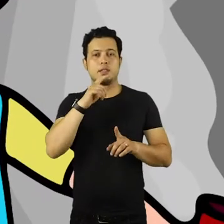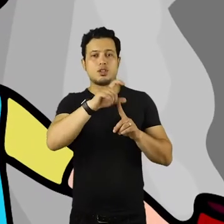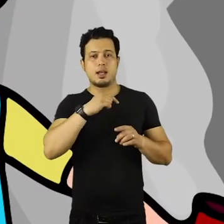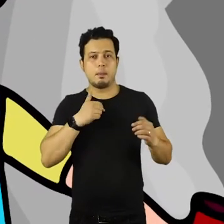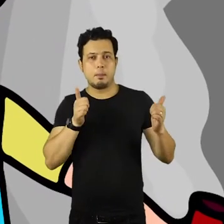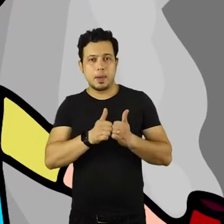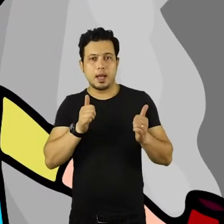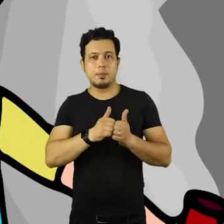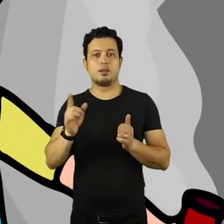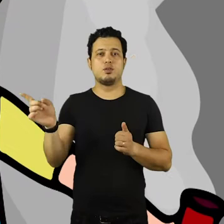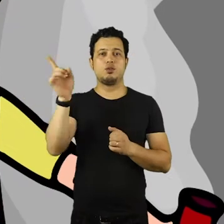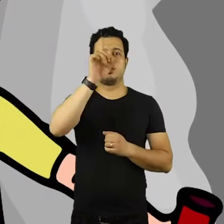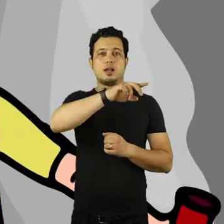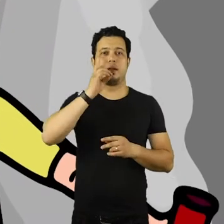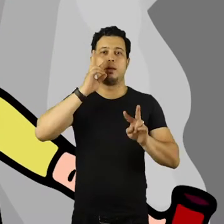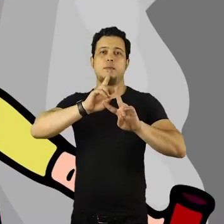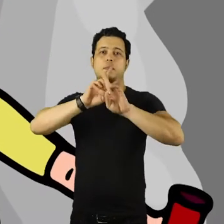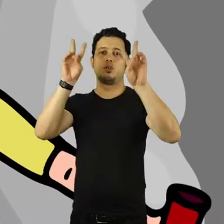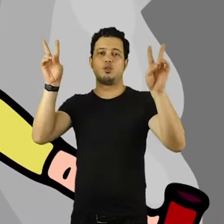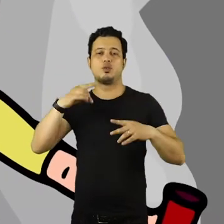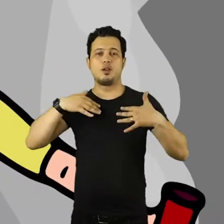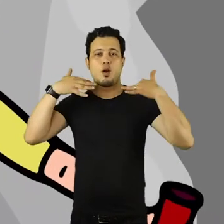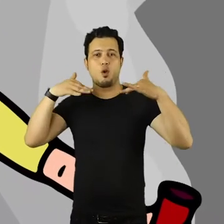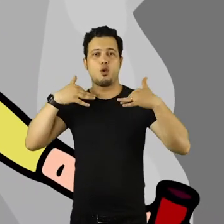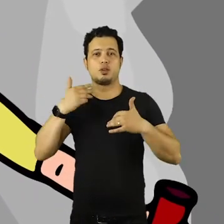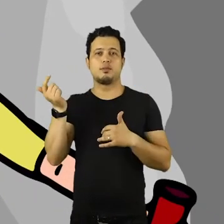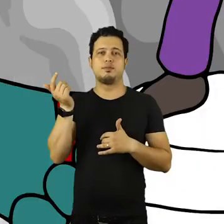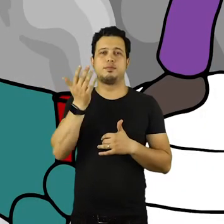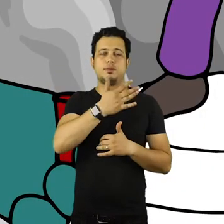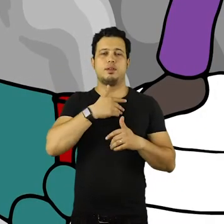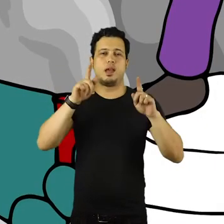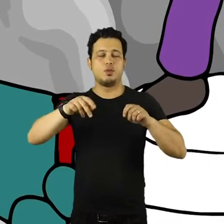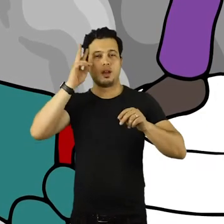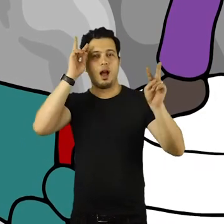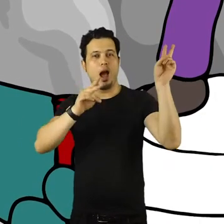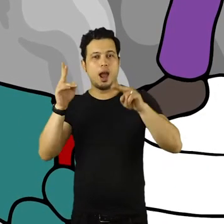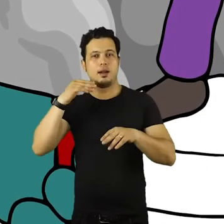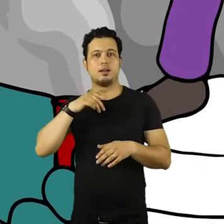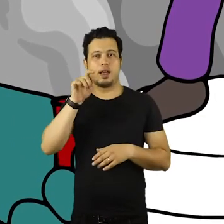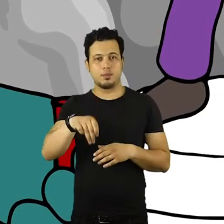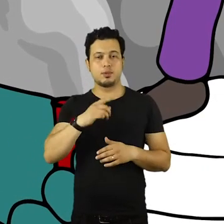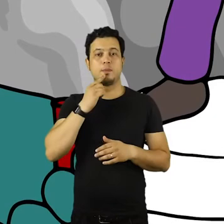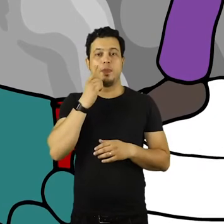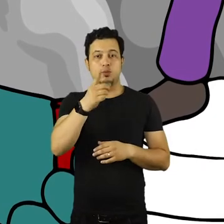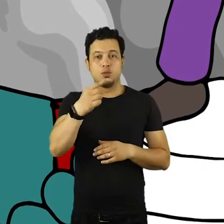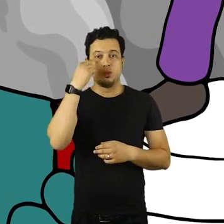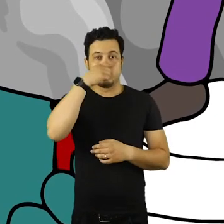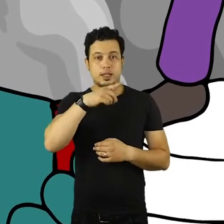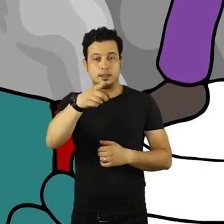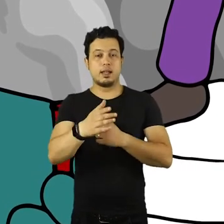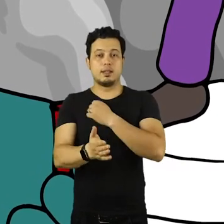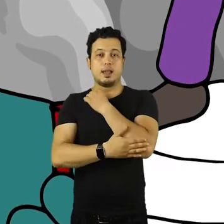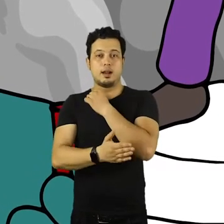Biz Çınar'la yıldızlara bakarak koyun saymaca oynuyorduk. Yani hayal kuruyordunuz. İşte bu yüzden